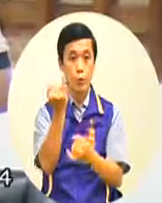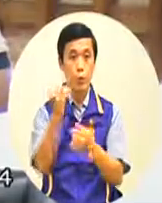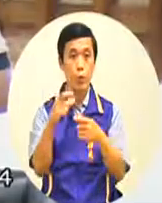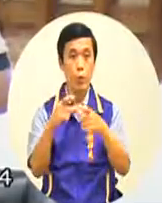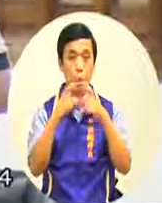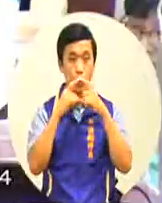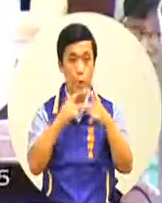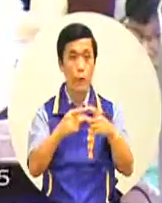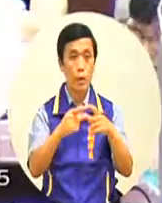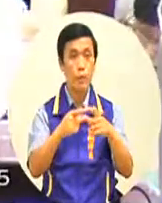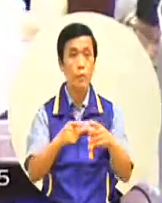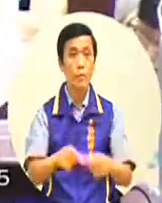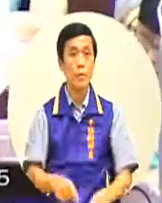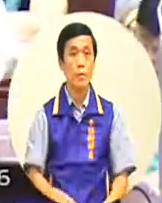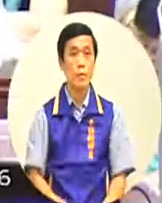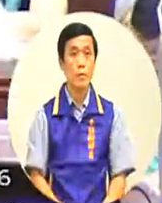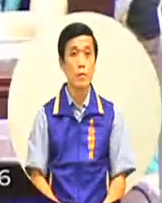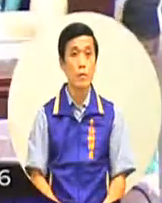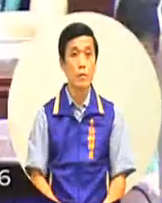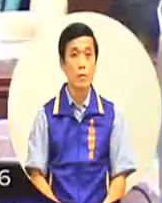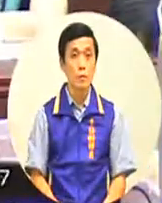没有 那个，